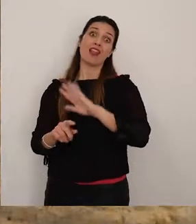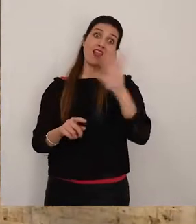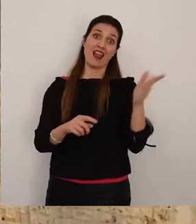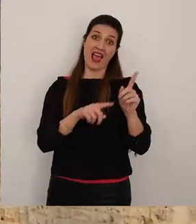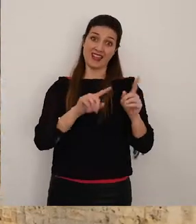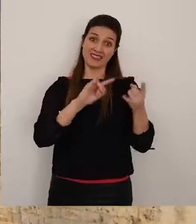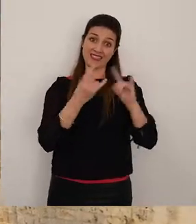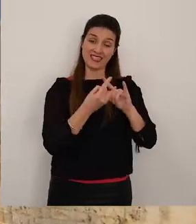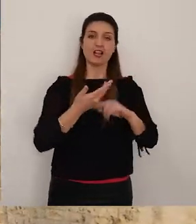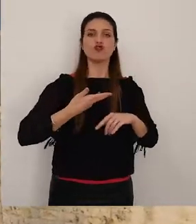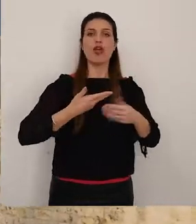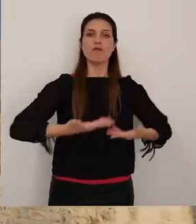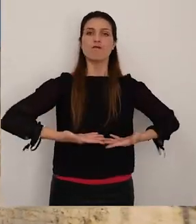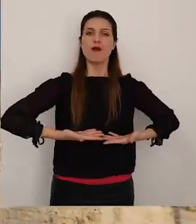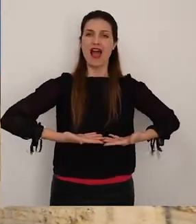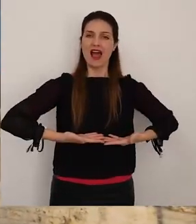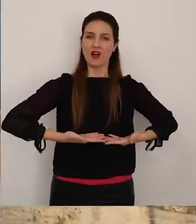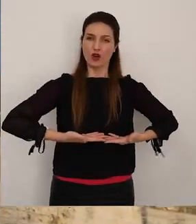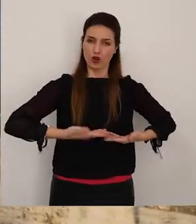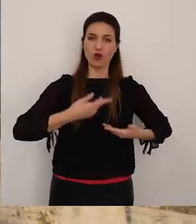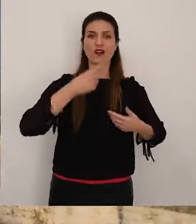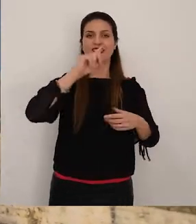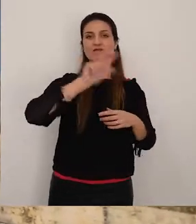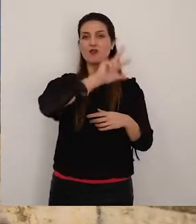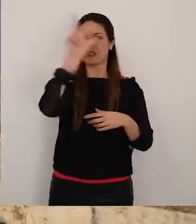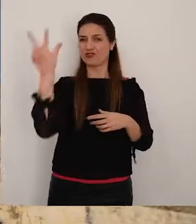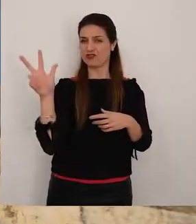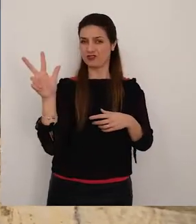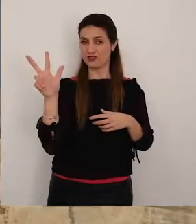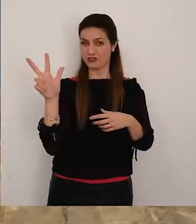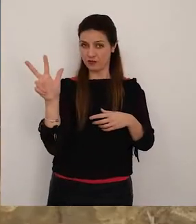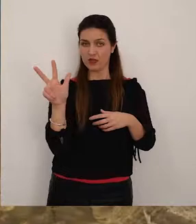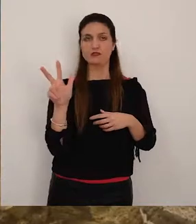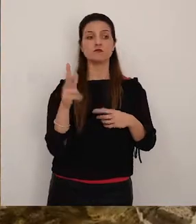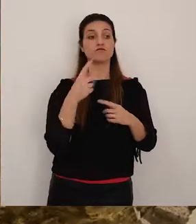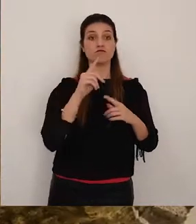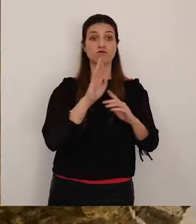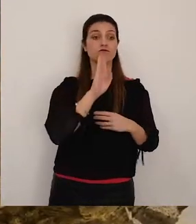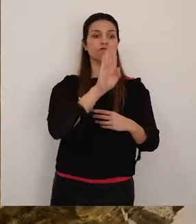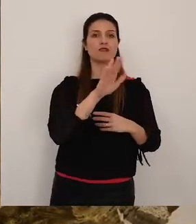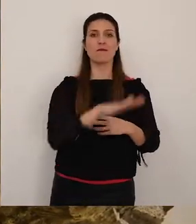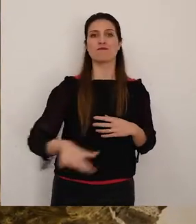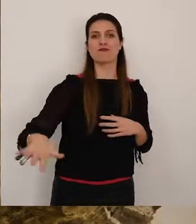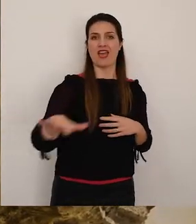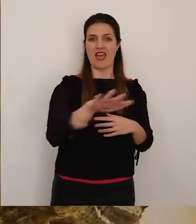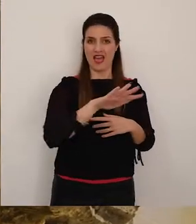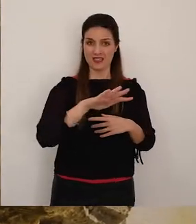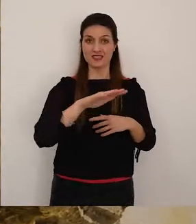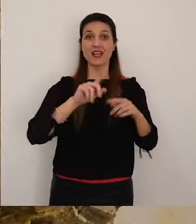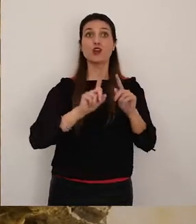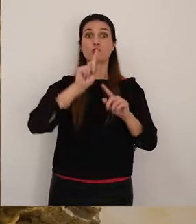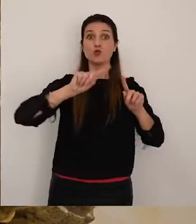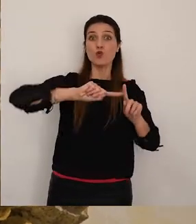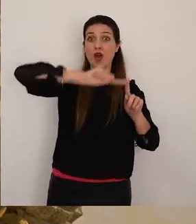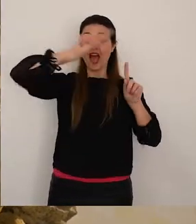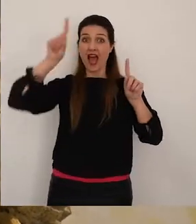L'altra si mostra col balcone principesco che domina la piazza e a ricordarne il terreno potere, una corona di pietra in cima alla chiave di volta